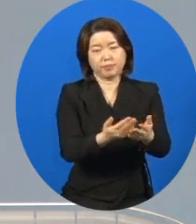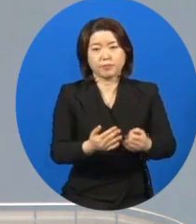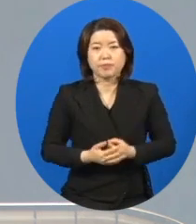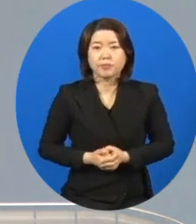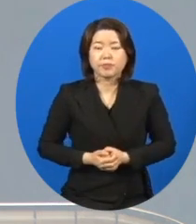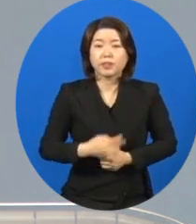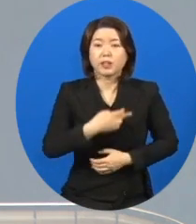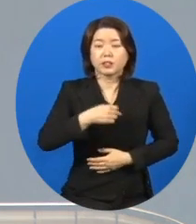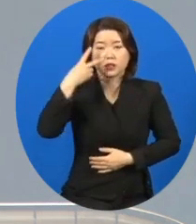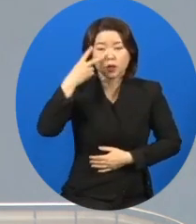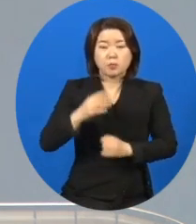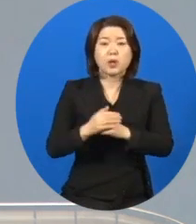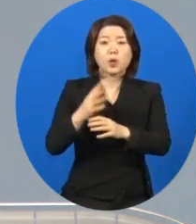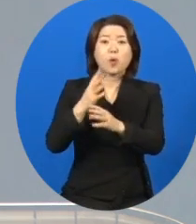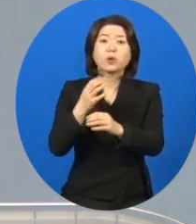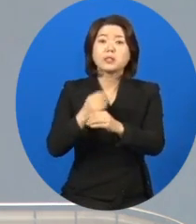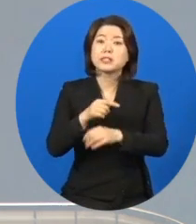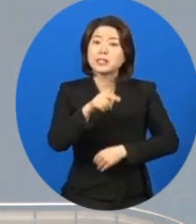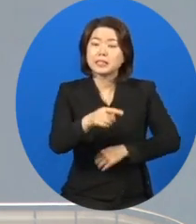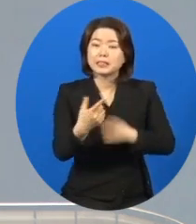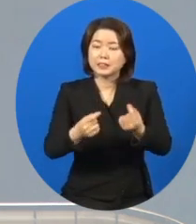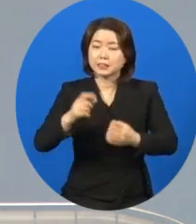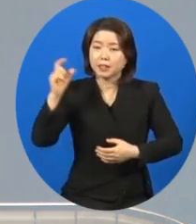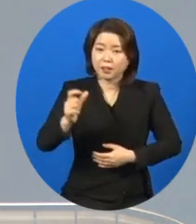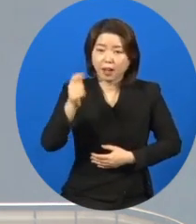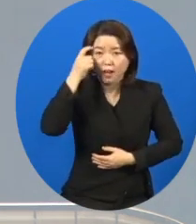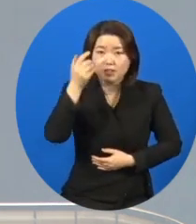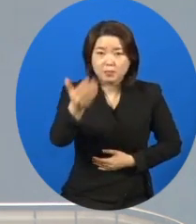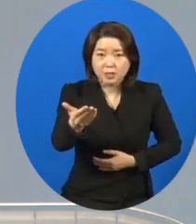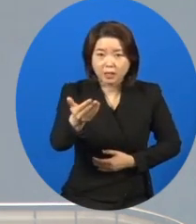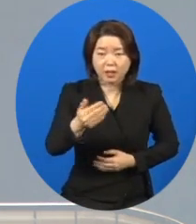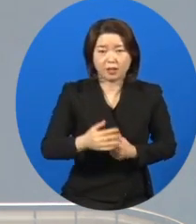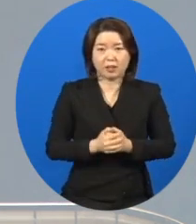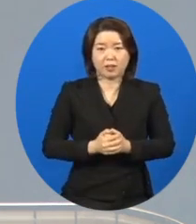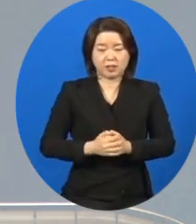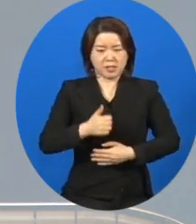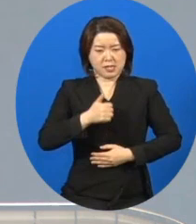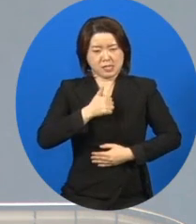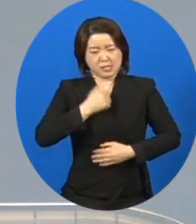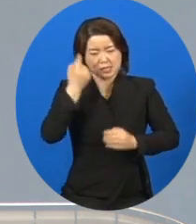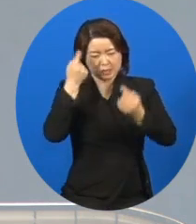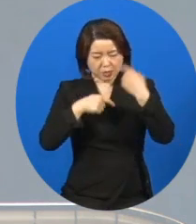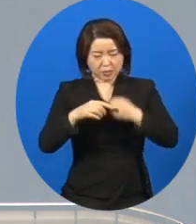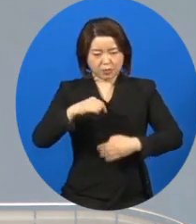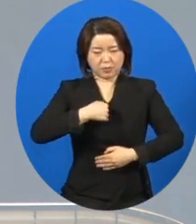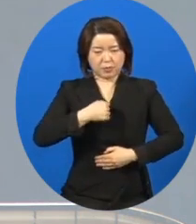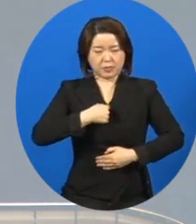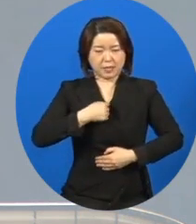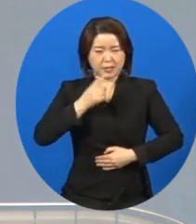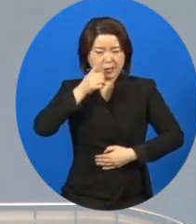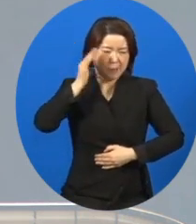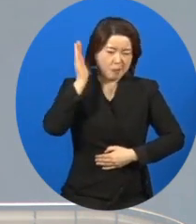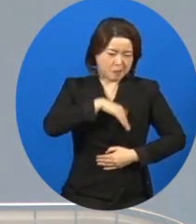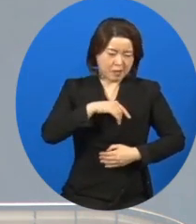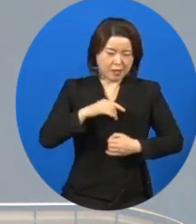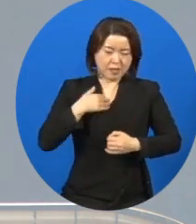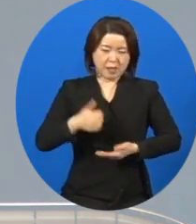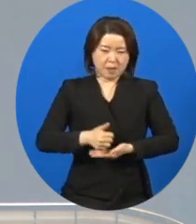사도 바울이 언제 그렇게 강했습니까? 자존심 상하고 자기를 무시하고 대접 안